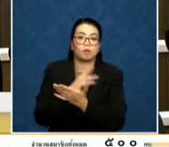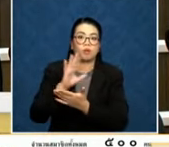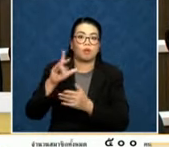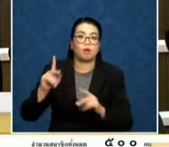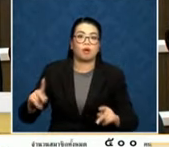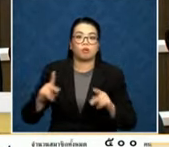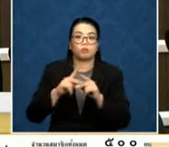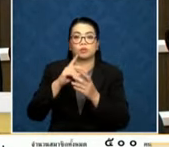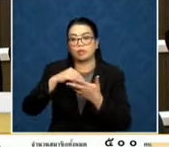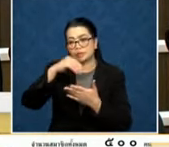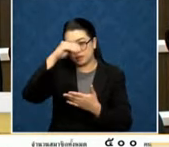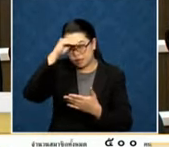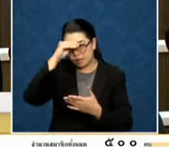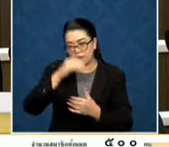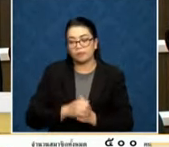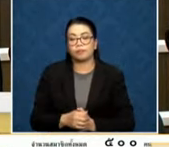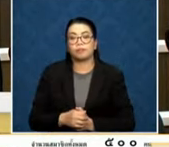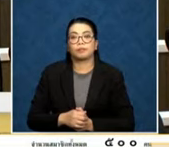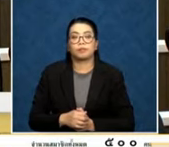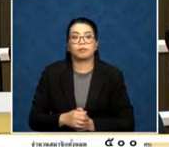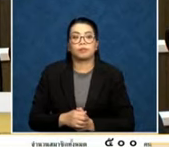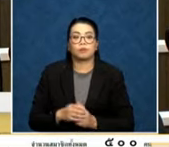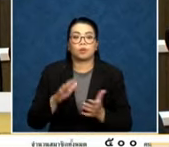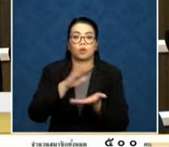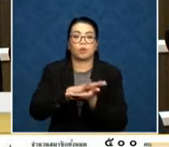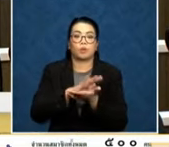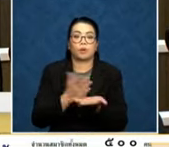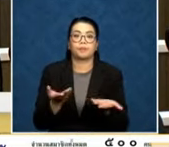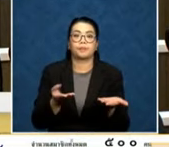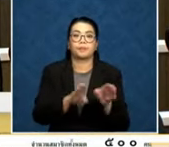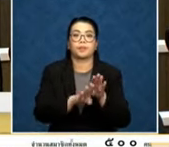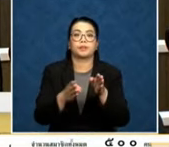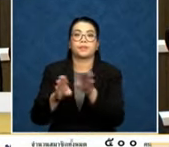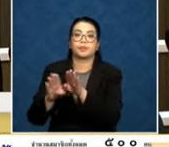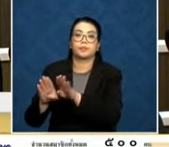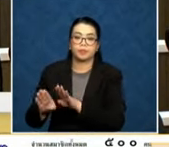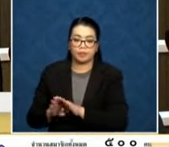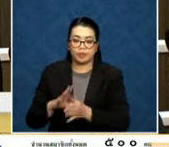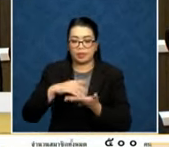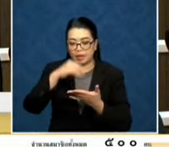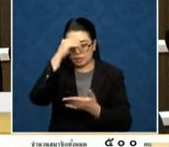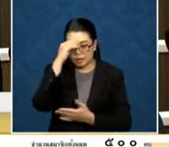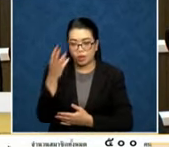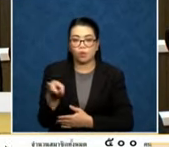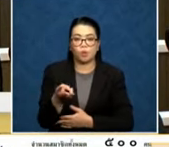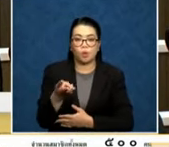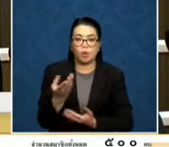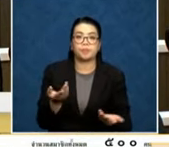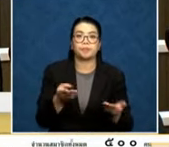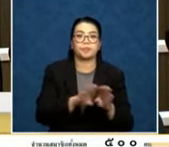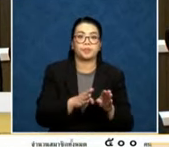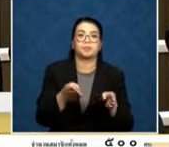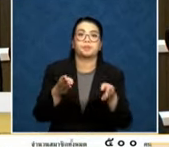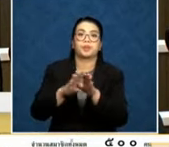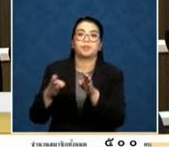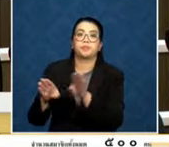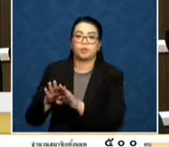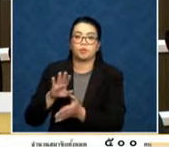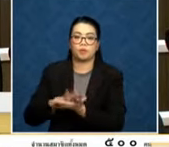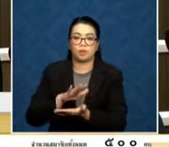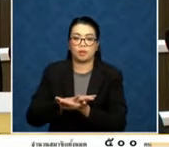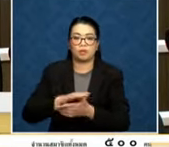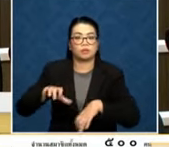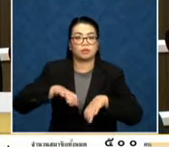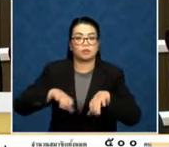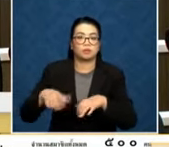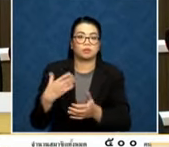กระทรวงศึกษาธิการมีการยุบโรงเรียนในหลายๆแห่งที่มีนักเรียนไม่เพียงพอกับการจัด